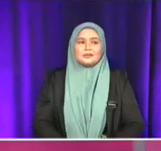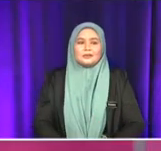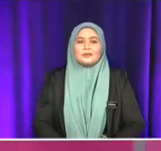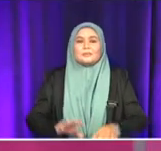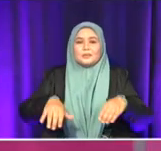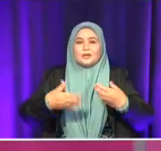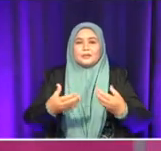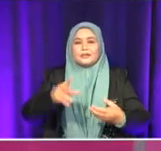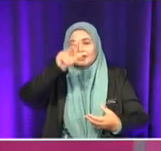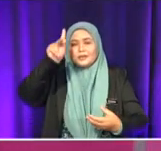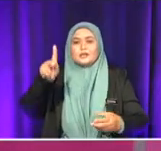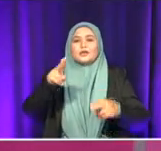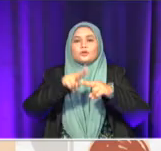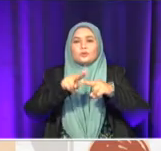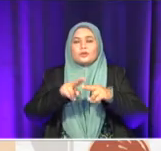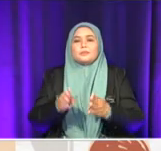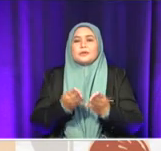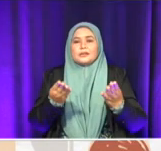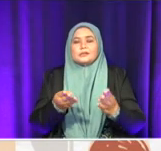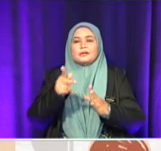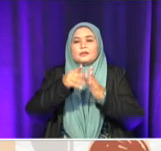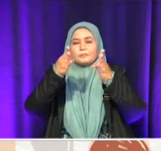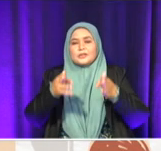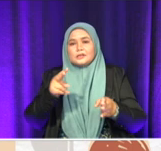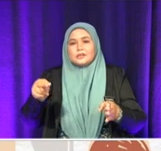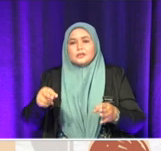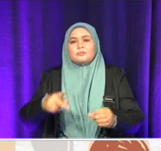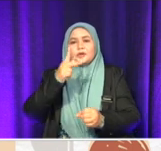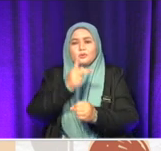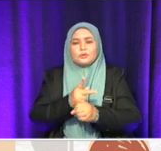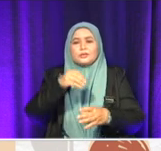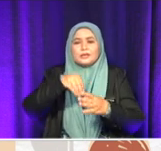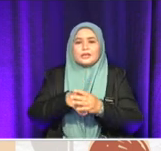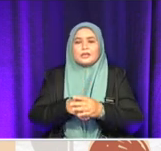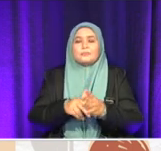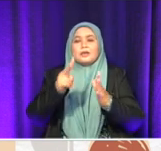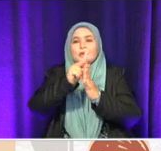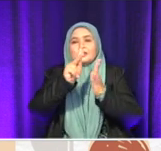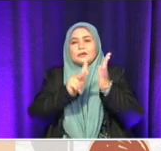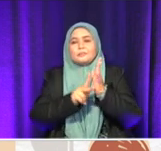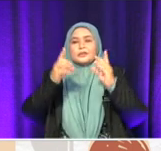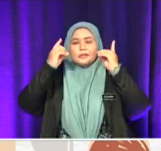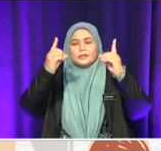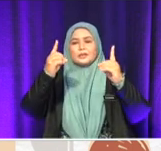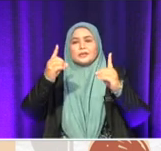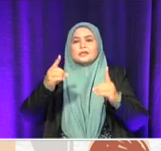Bagaimanakah kedudukan bahasa kebangsaan di perkukuh dalam akta pendidikan